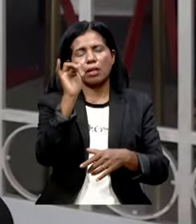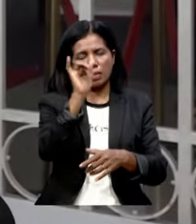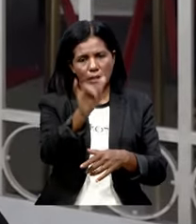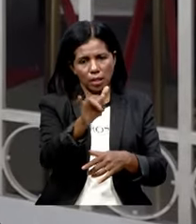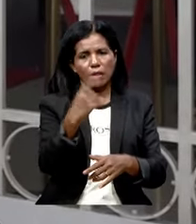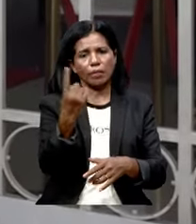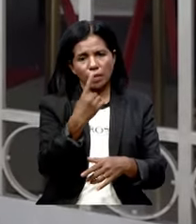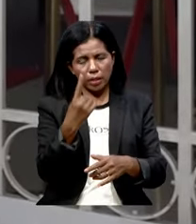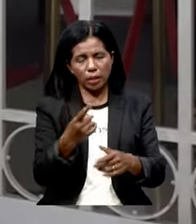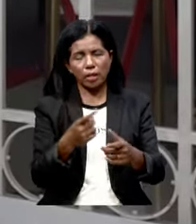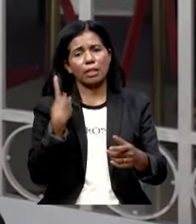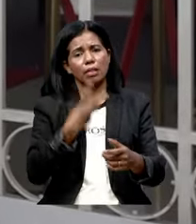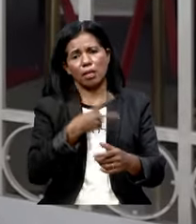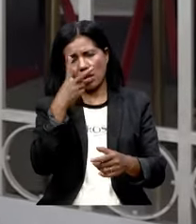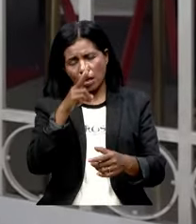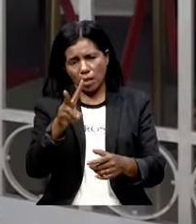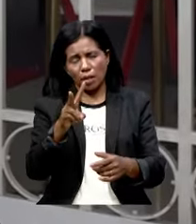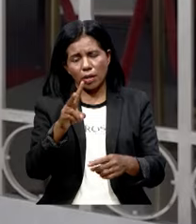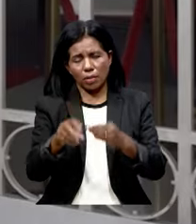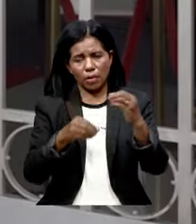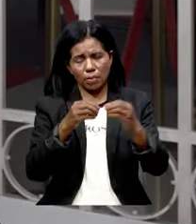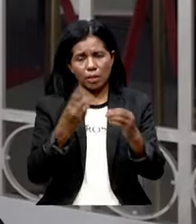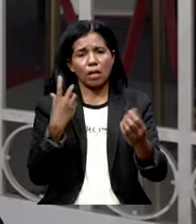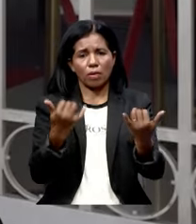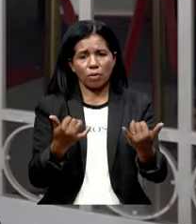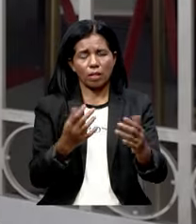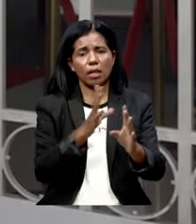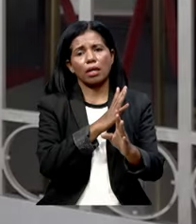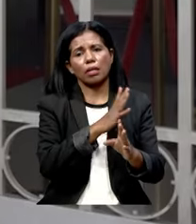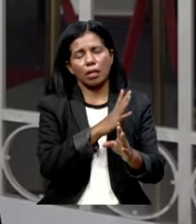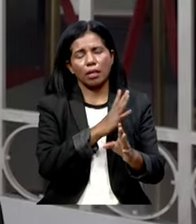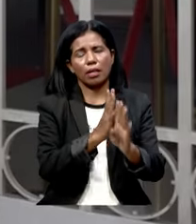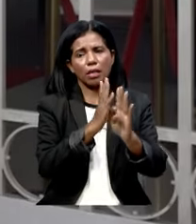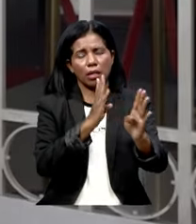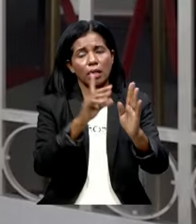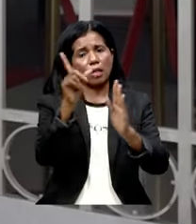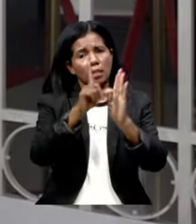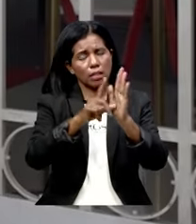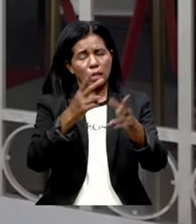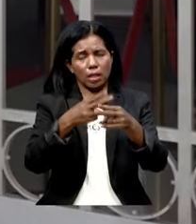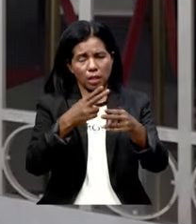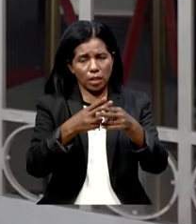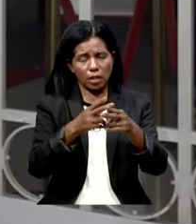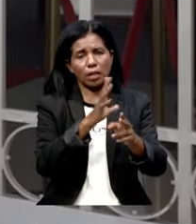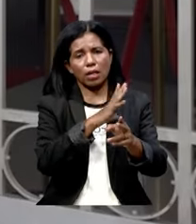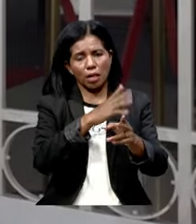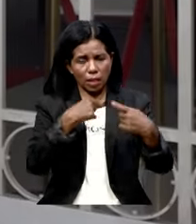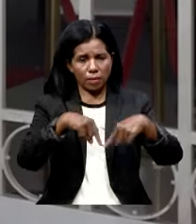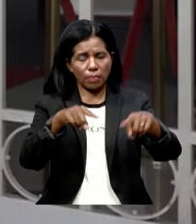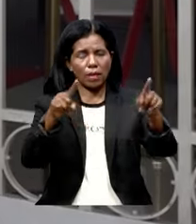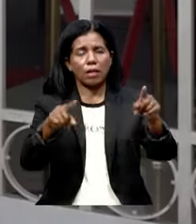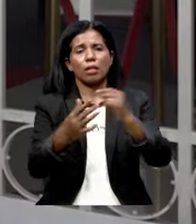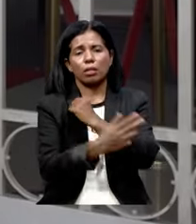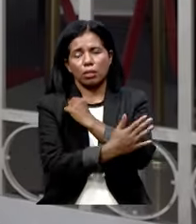ba mantain i ta hare hela sira be antrian hela sira be lista lubu kida ne be maka antrian hela hine